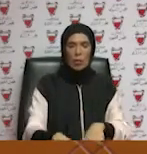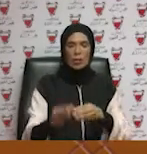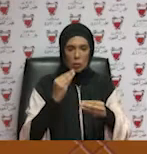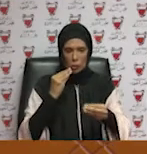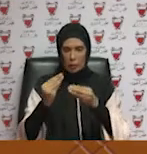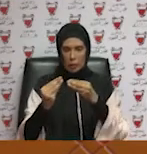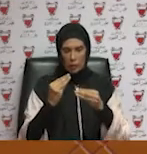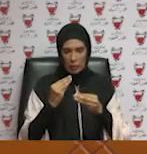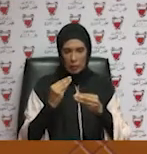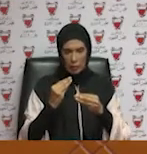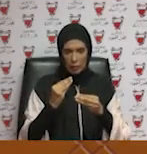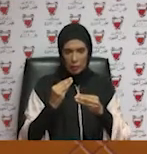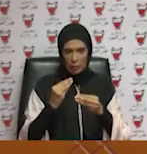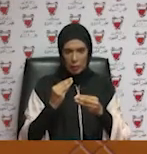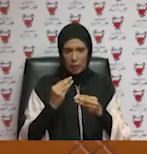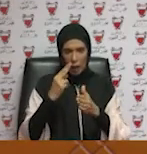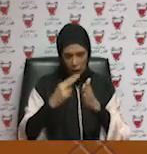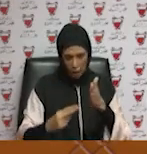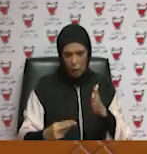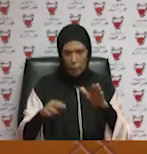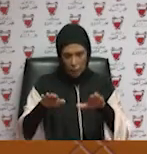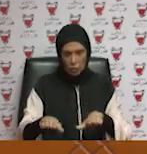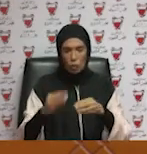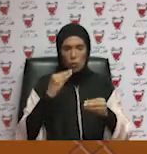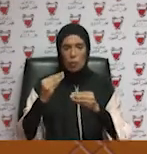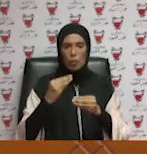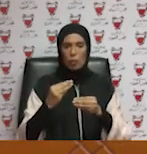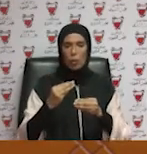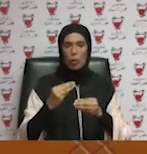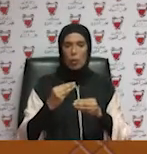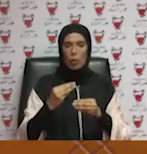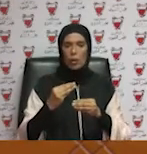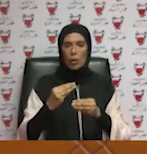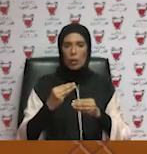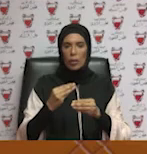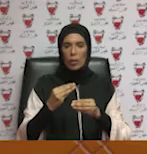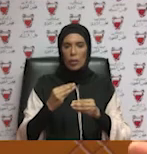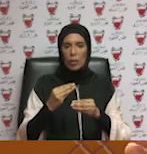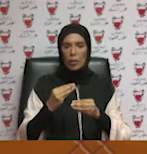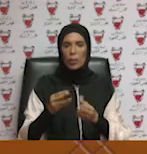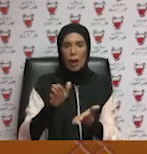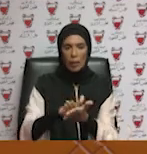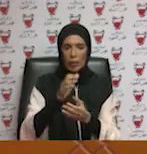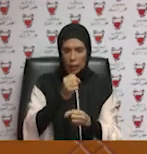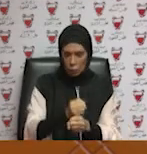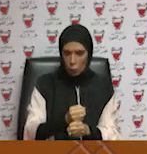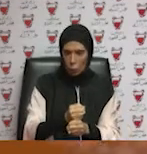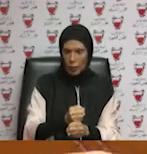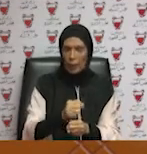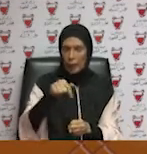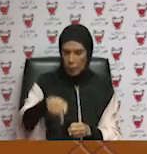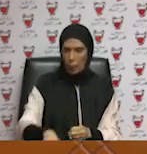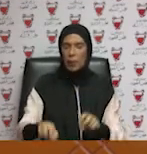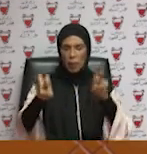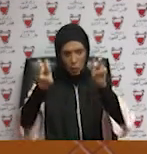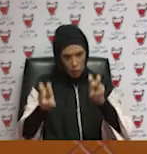تماما، أو قرار مجلس الشورى عفوا، والتمسك بها مآل وذلك أن يرجع تطبيق القانون النافذ مؤقتا